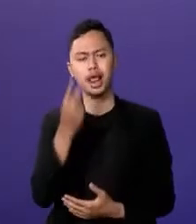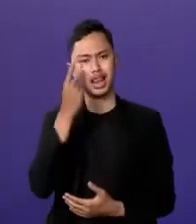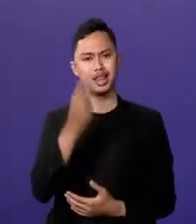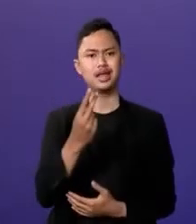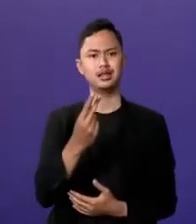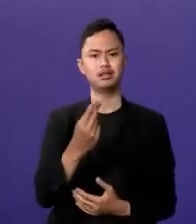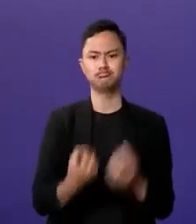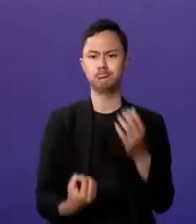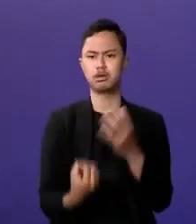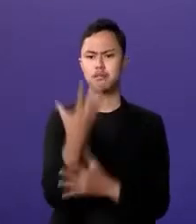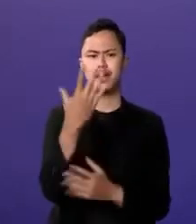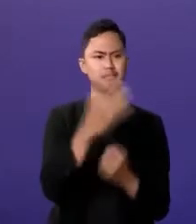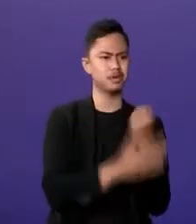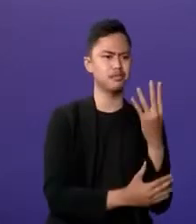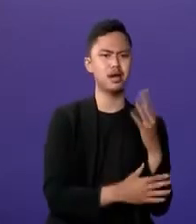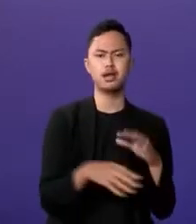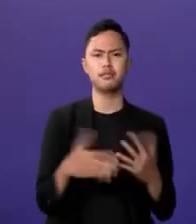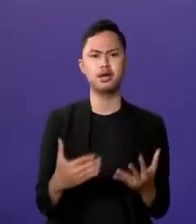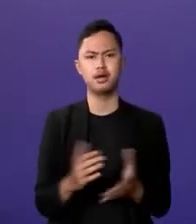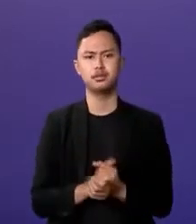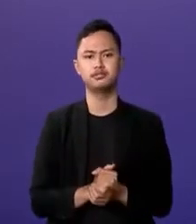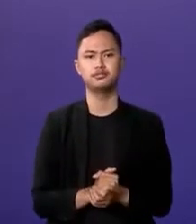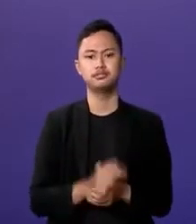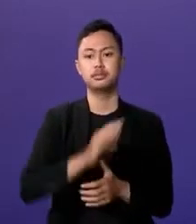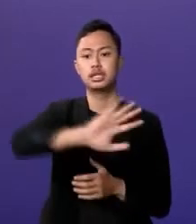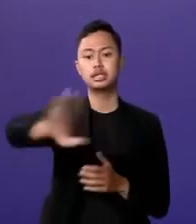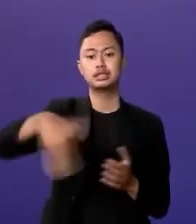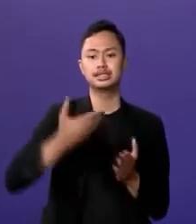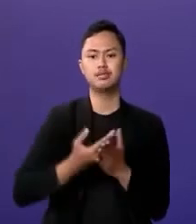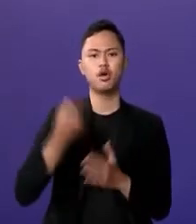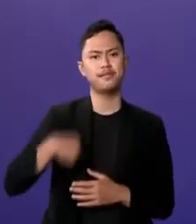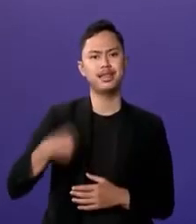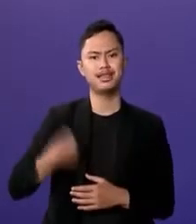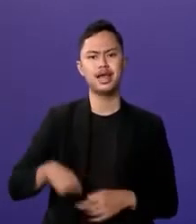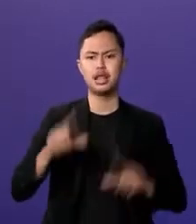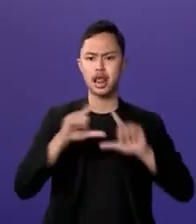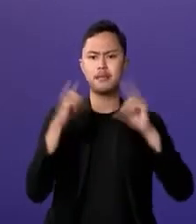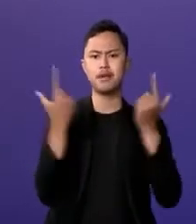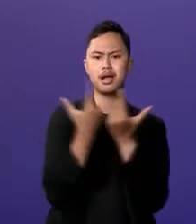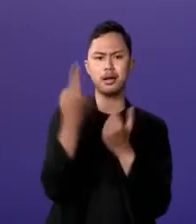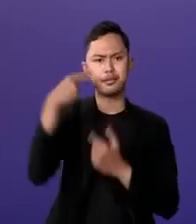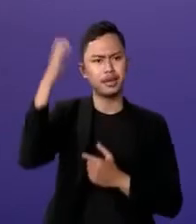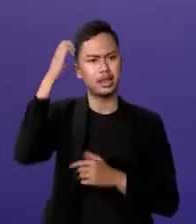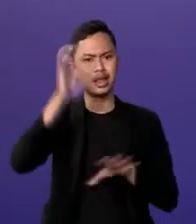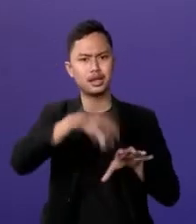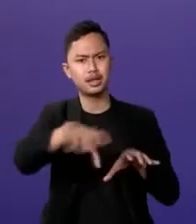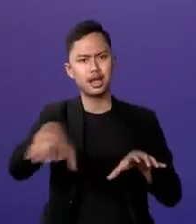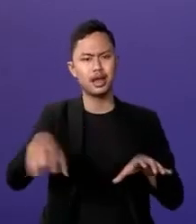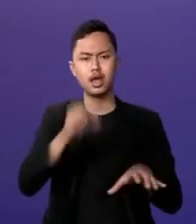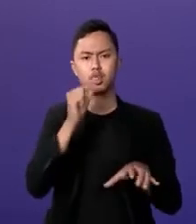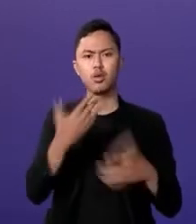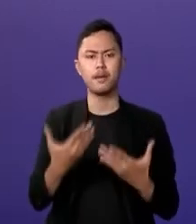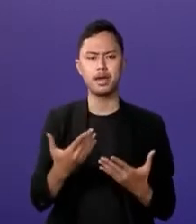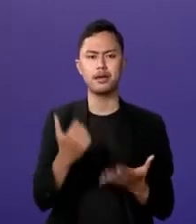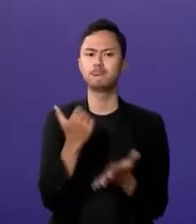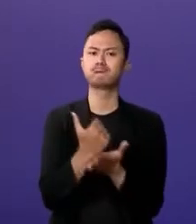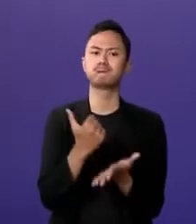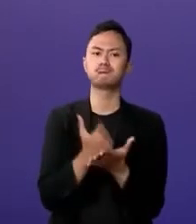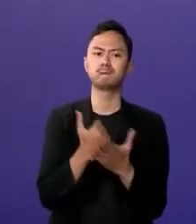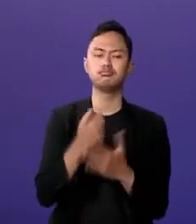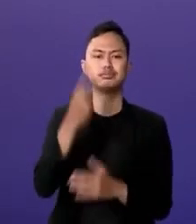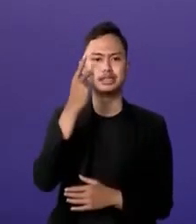semua perkembangan dan tentu kepada seluruh Kementerian lembaga dan pemerintah daerah untuk betul-betul